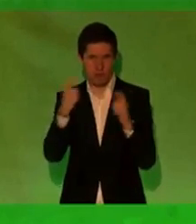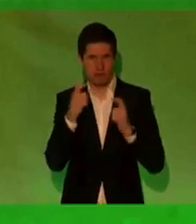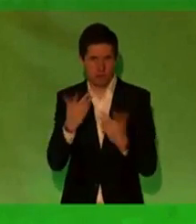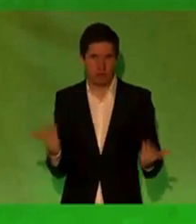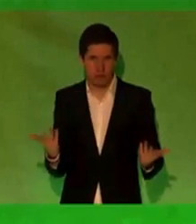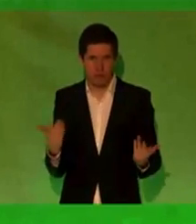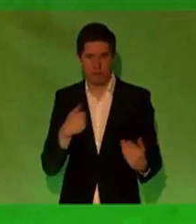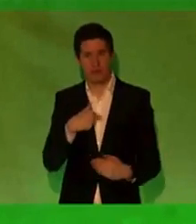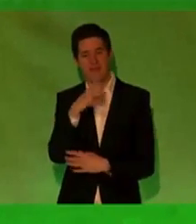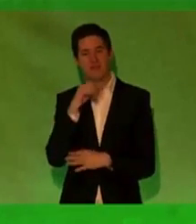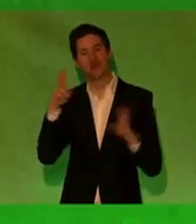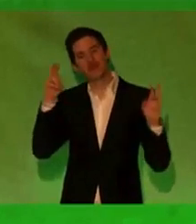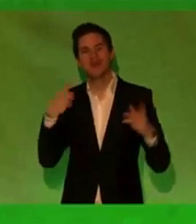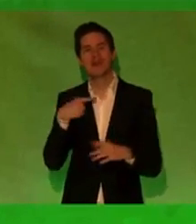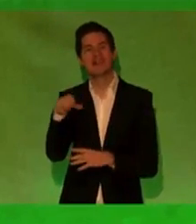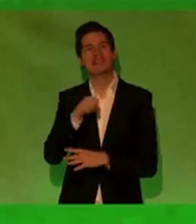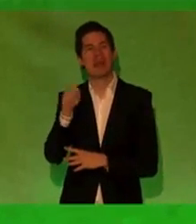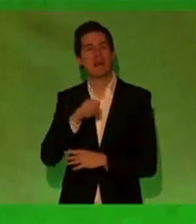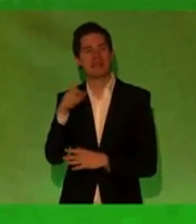das Semesterticket für alle.